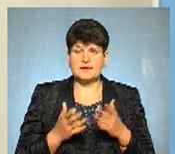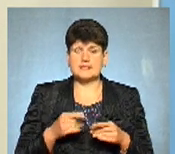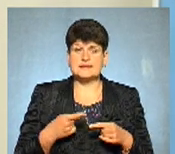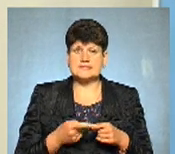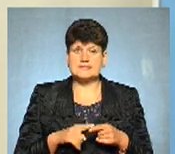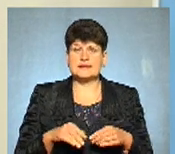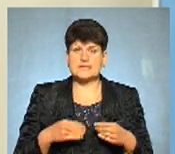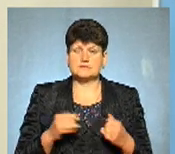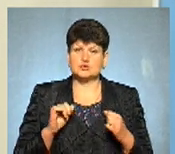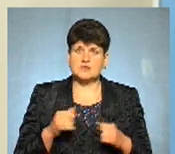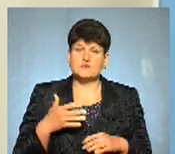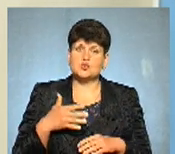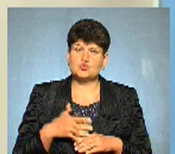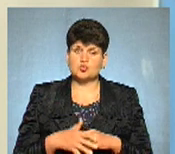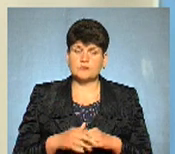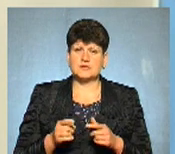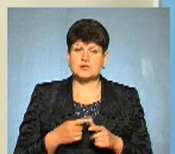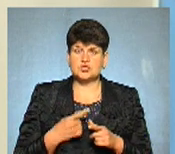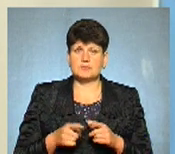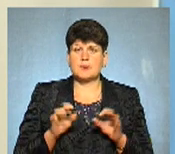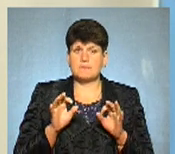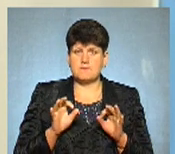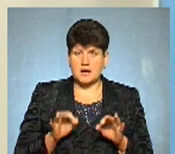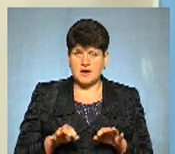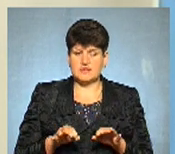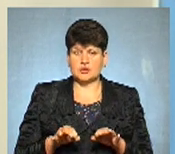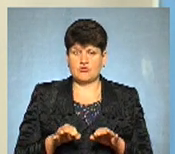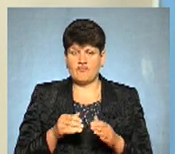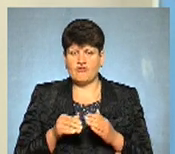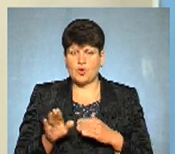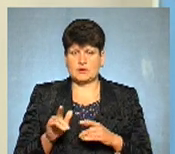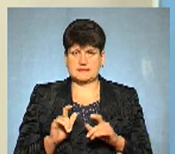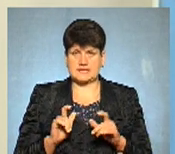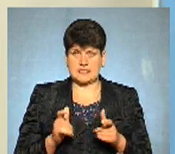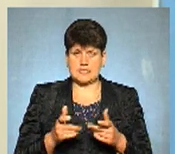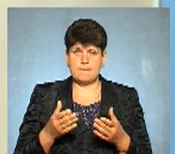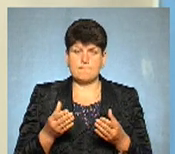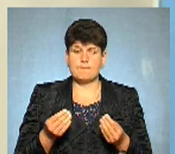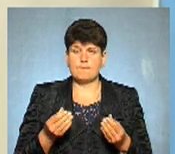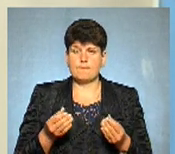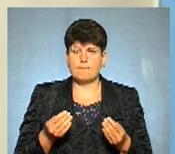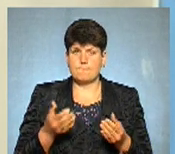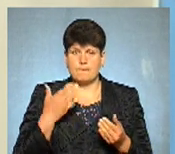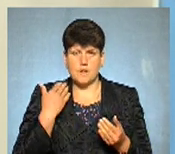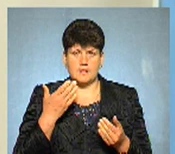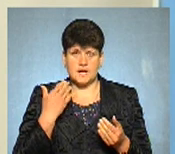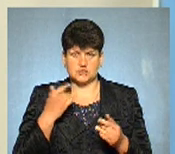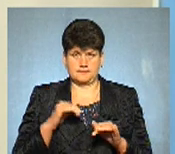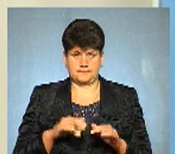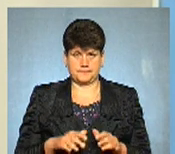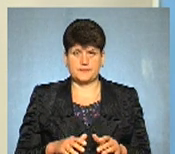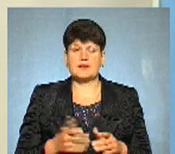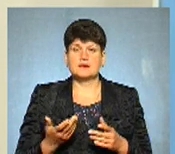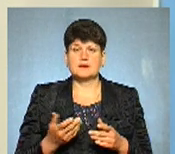нам можливість зрозуміти, чи ми правильно виходимо з цього карантину, тобто з пом'якшувальними заходами.